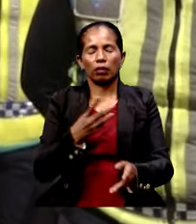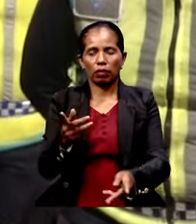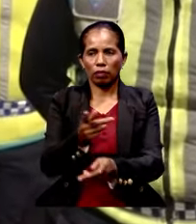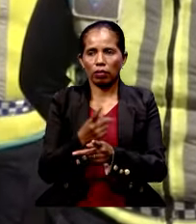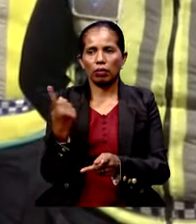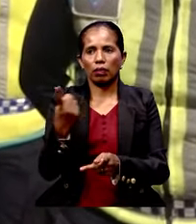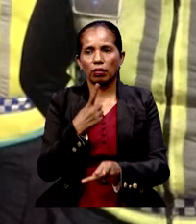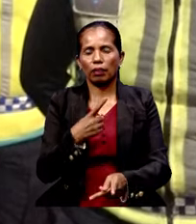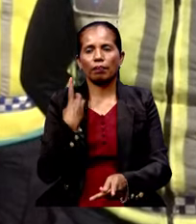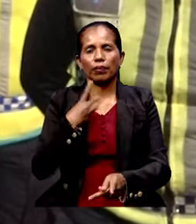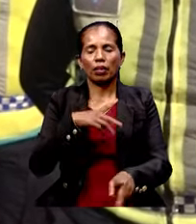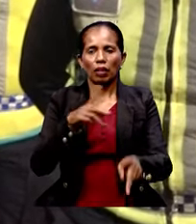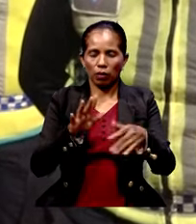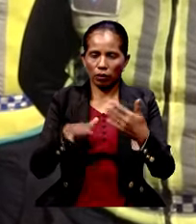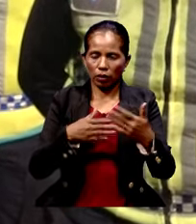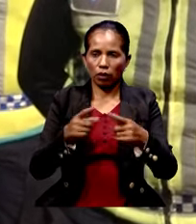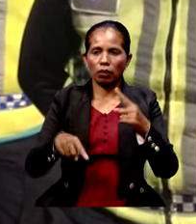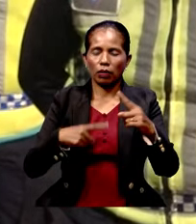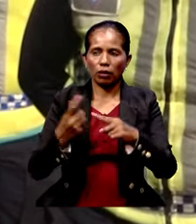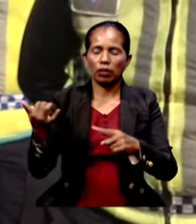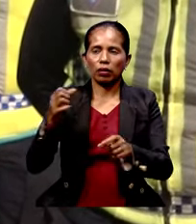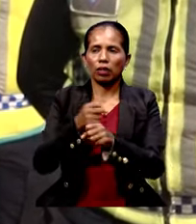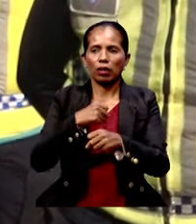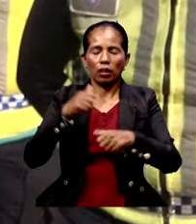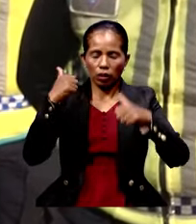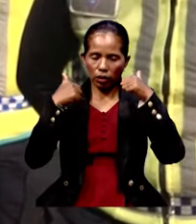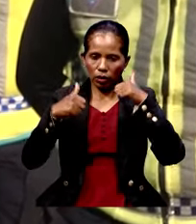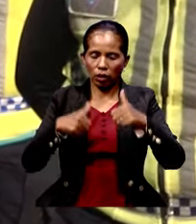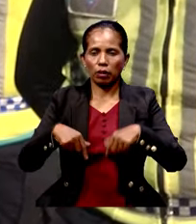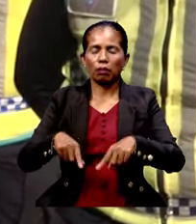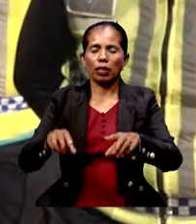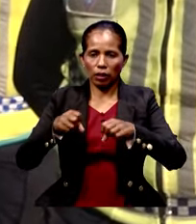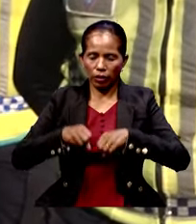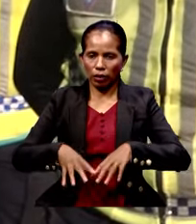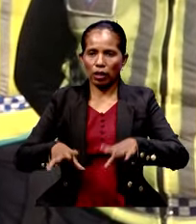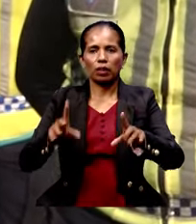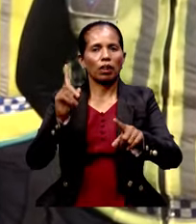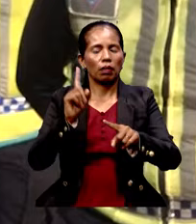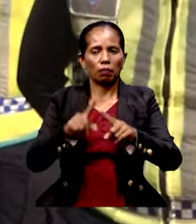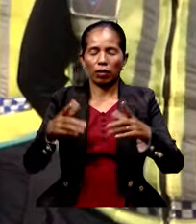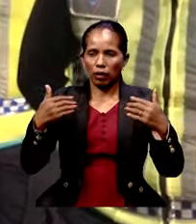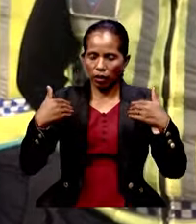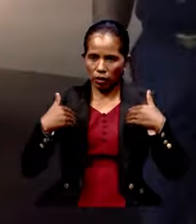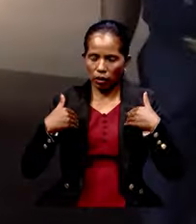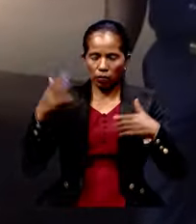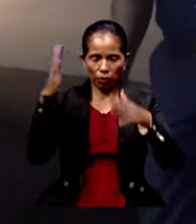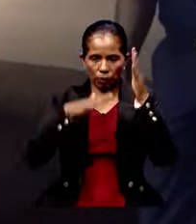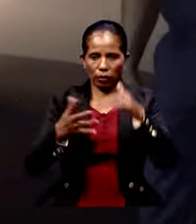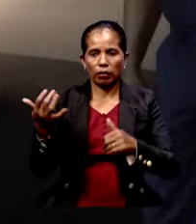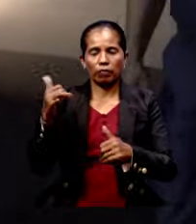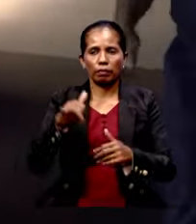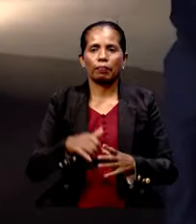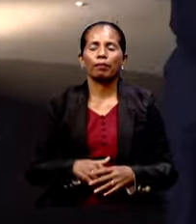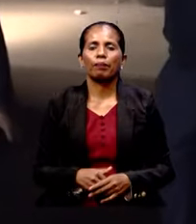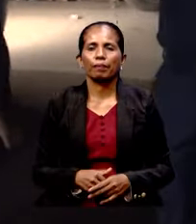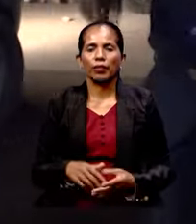napatin movimento ita nia si daun sira wa hira sira halau sira atividades piknik ba mai para tu nebe lebe iha akontesimento rumo pasira.